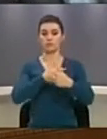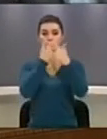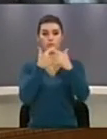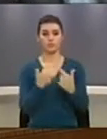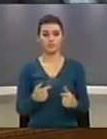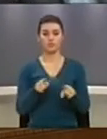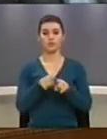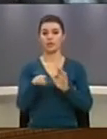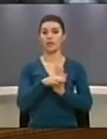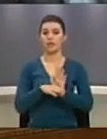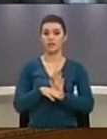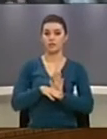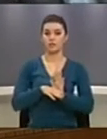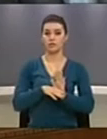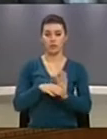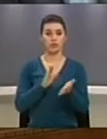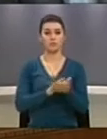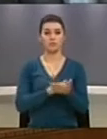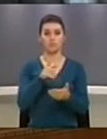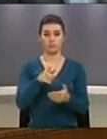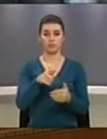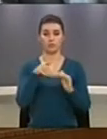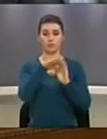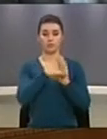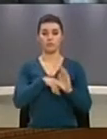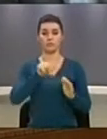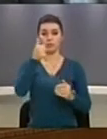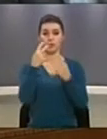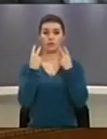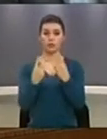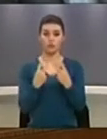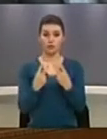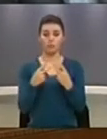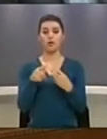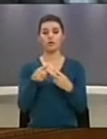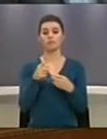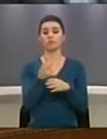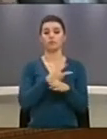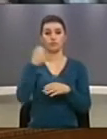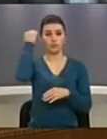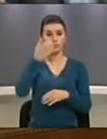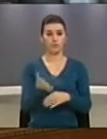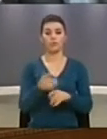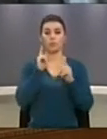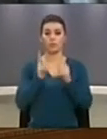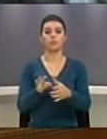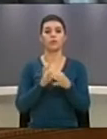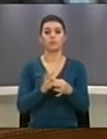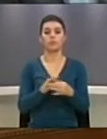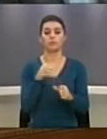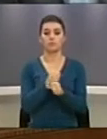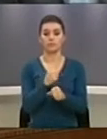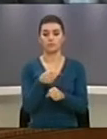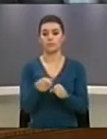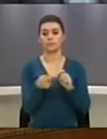që i miratojmë për trepshe. Pra nëse është ndërmarrja më e rëndësishme dhe aseti më i rëndësishëm që e kemi si Republikë e Kosovës, atëherë domosdoshmërisht duhet këtë